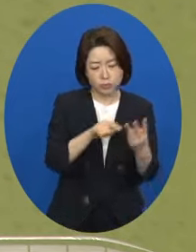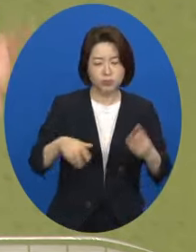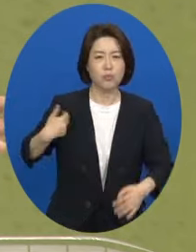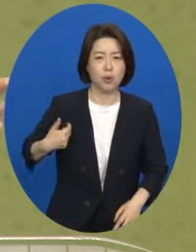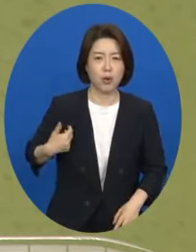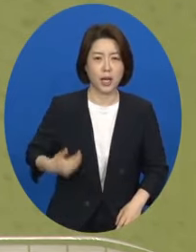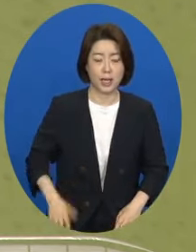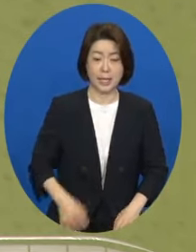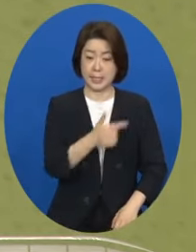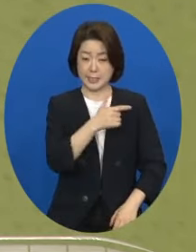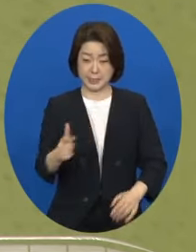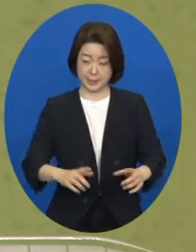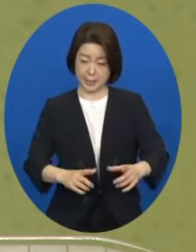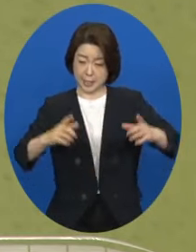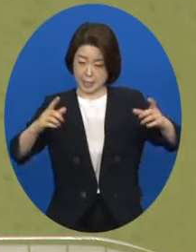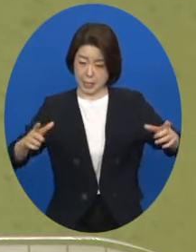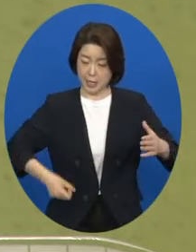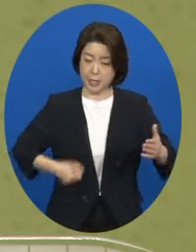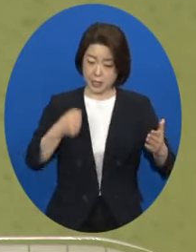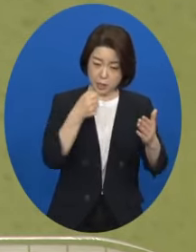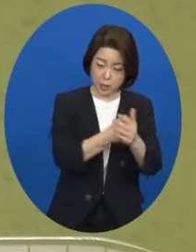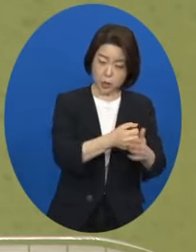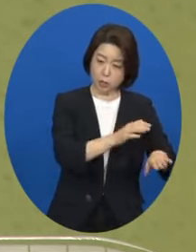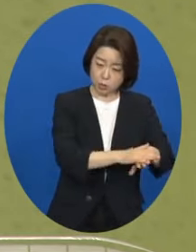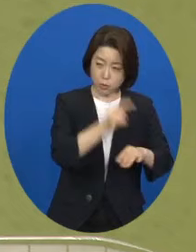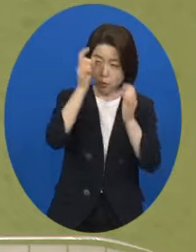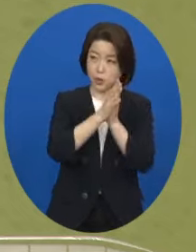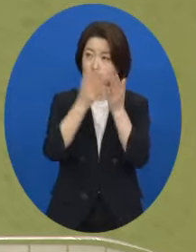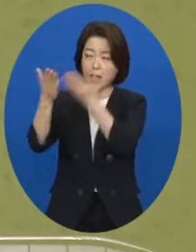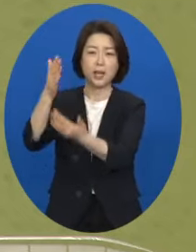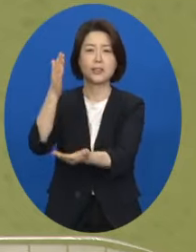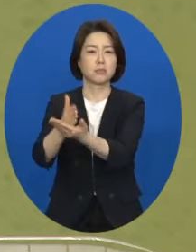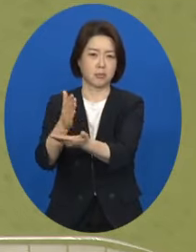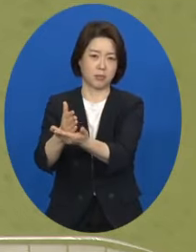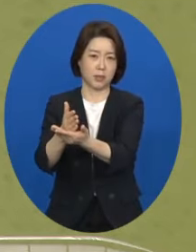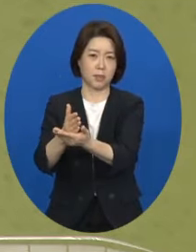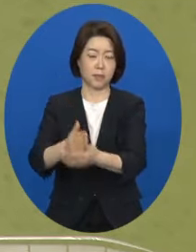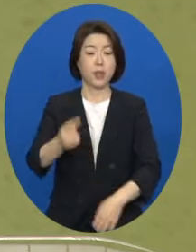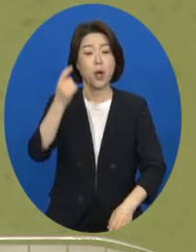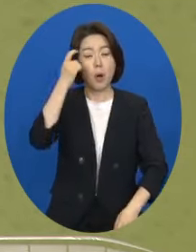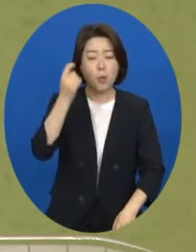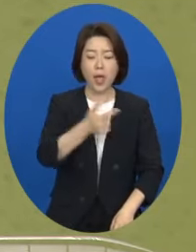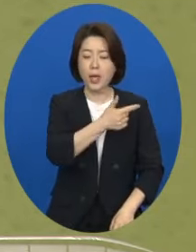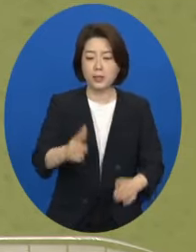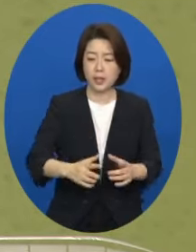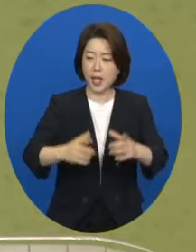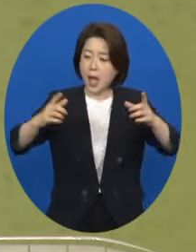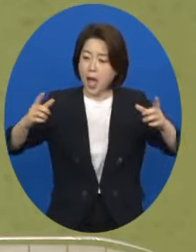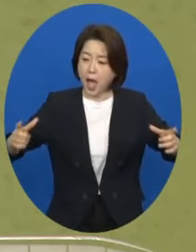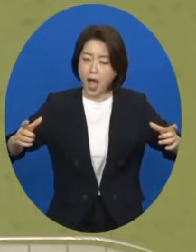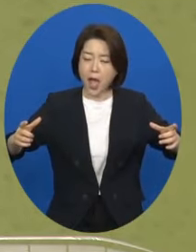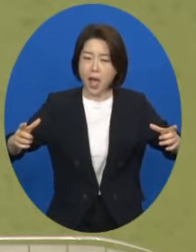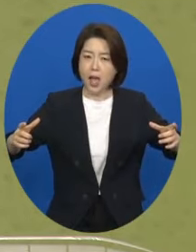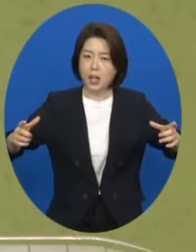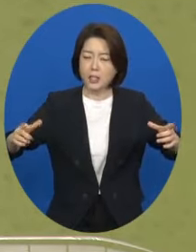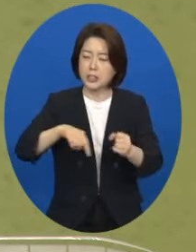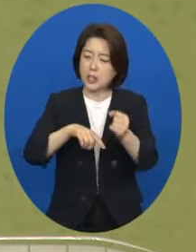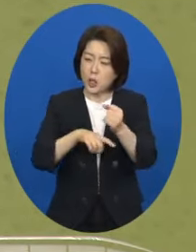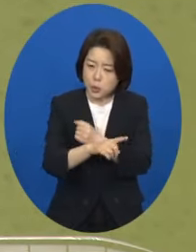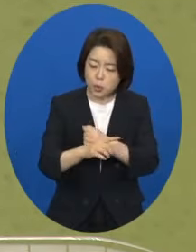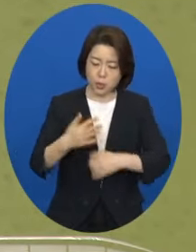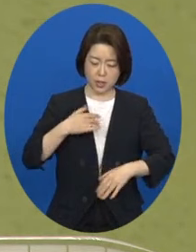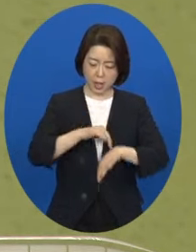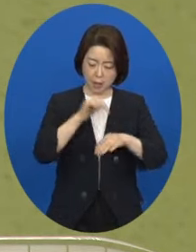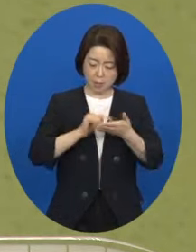것을 정해놓고 기도하지 마십시오. 왜 크게 하시려고 하는지 마음의 중심과 동기를